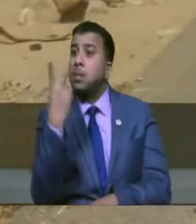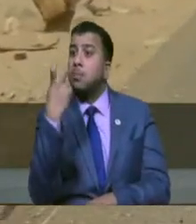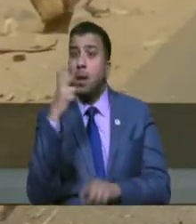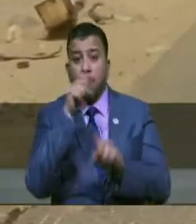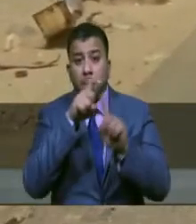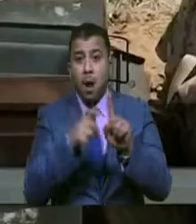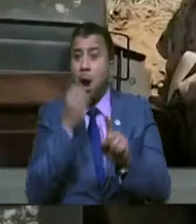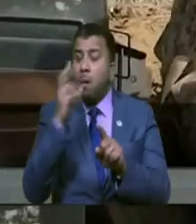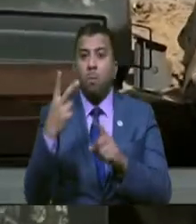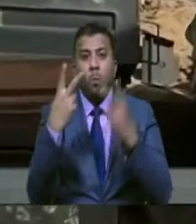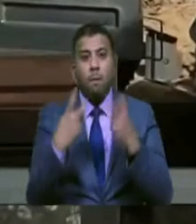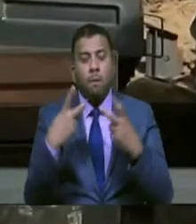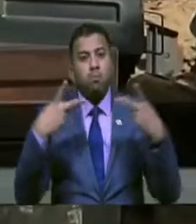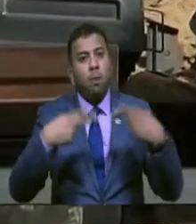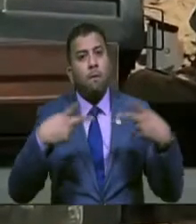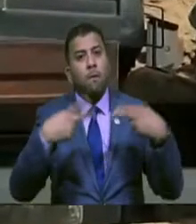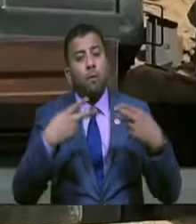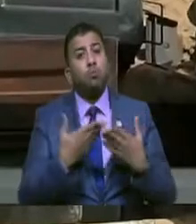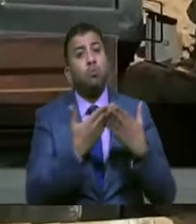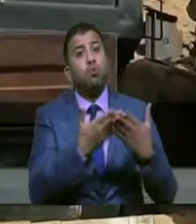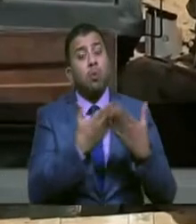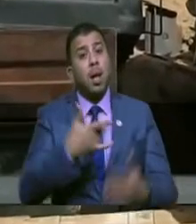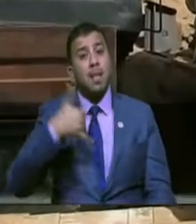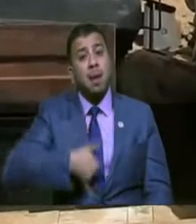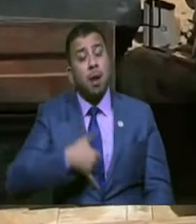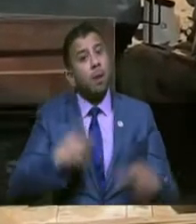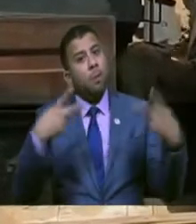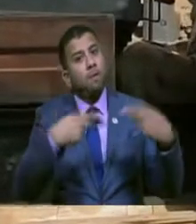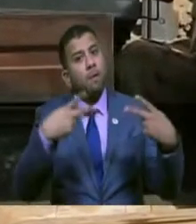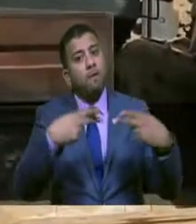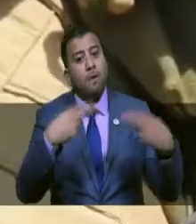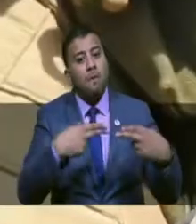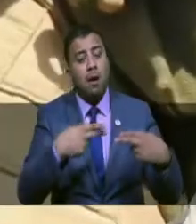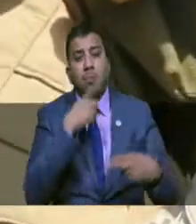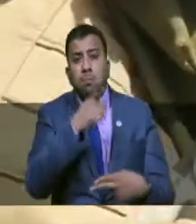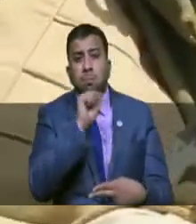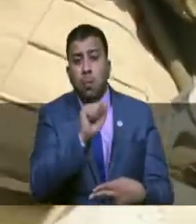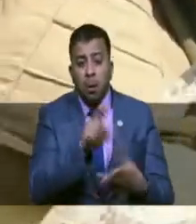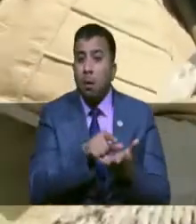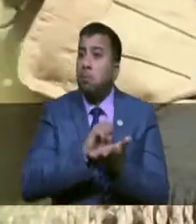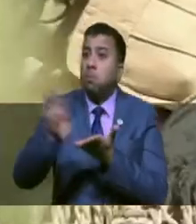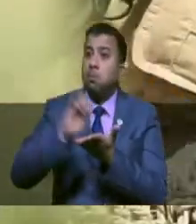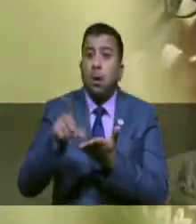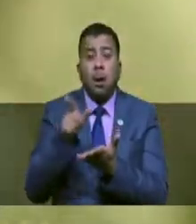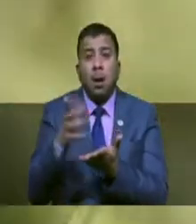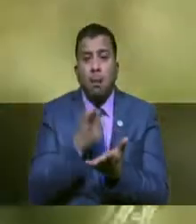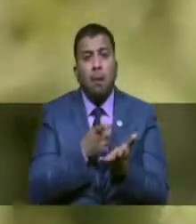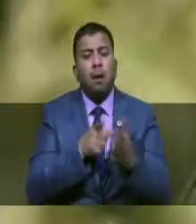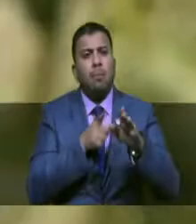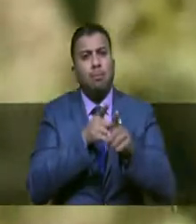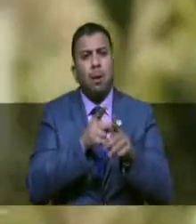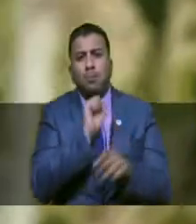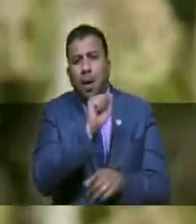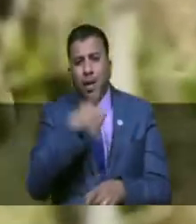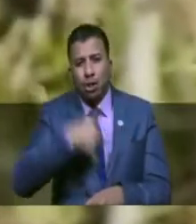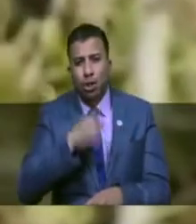الإمدادات الغذائية والمساعدات الإنسانية لليمن، كما يعتبر المعبر الرئيس لإمدادات الأسلحة والذخيرة